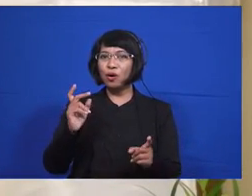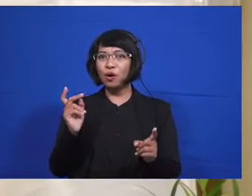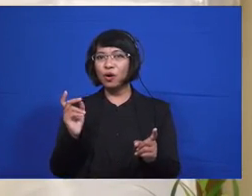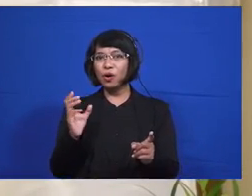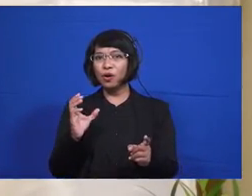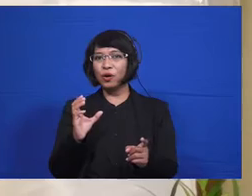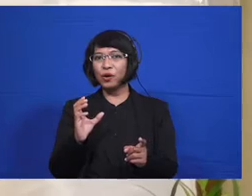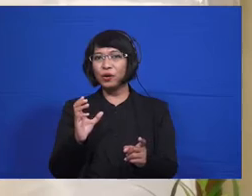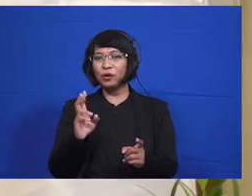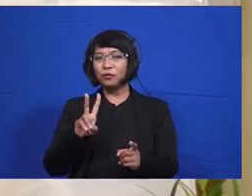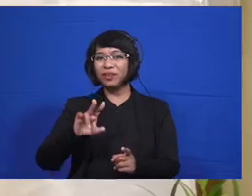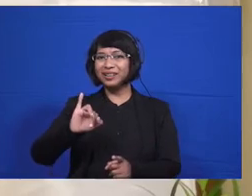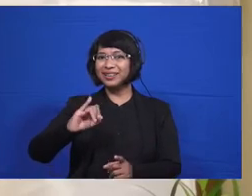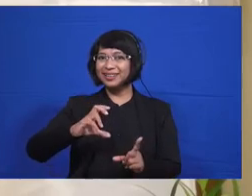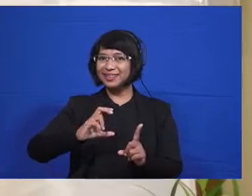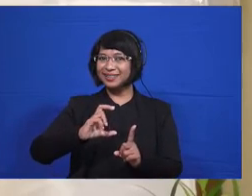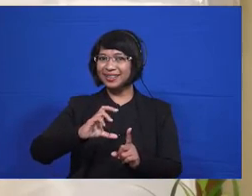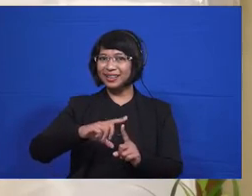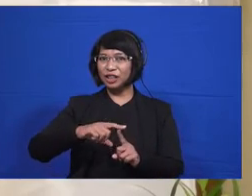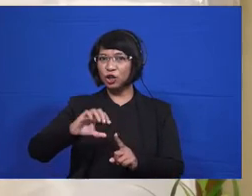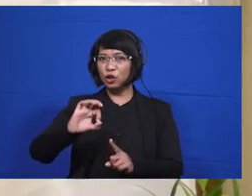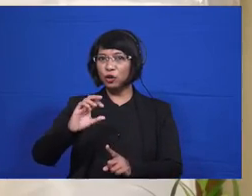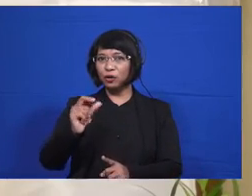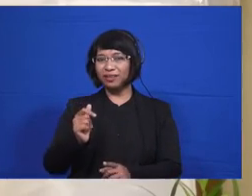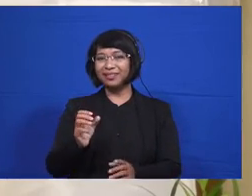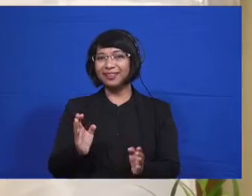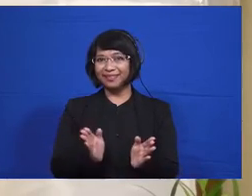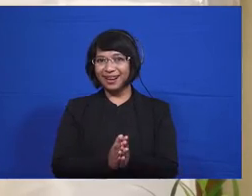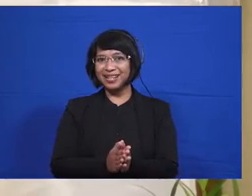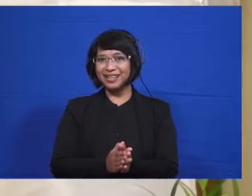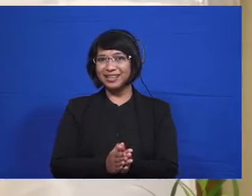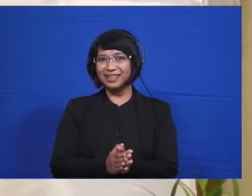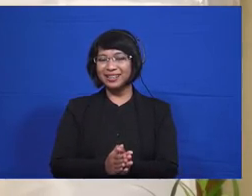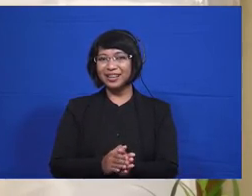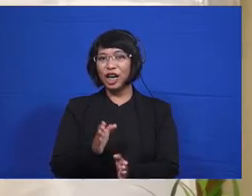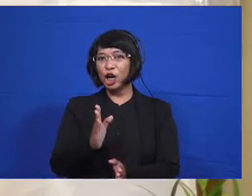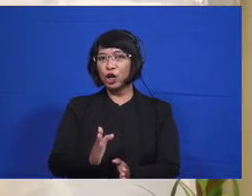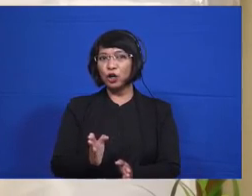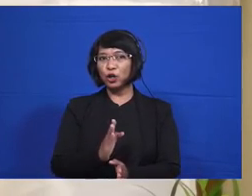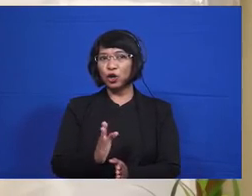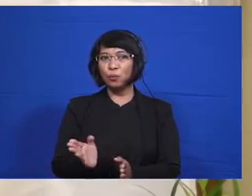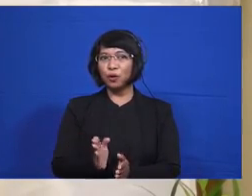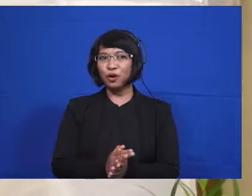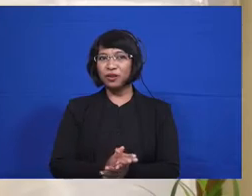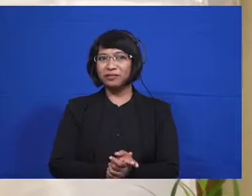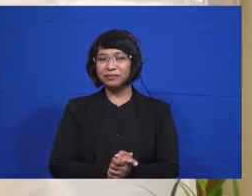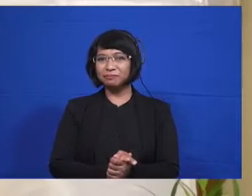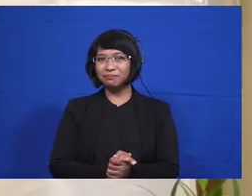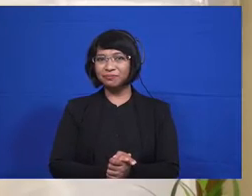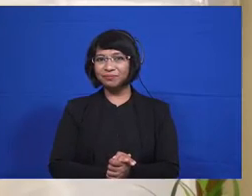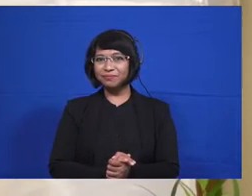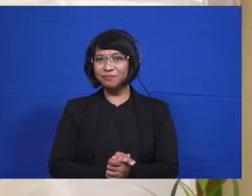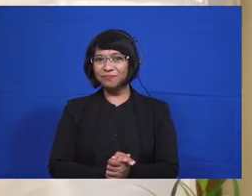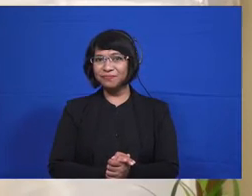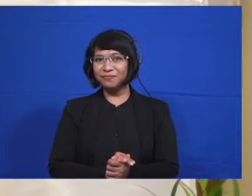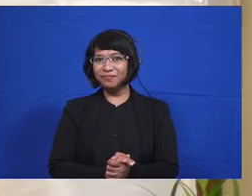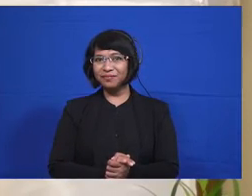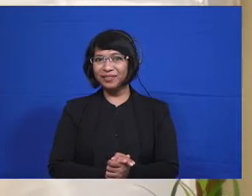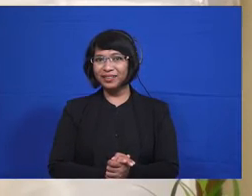Timur dan Romo Marcelinus Victor Derajat Setiawan dapat menjalani tugas perutusan dengan